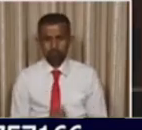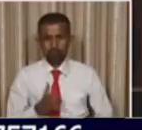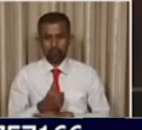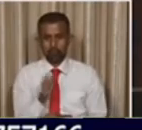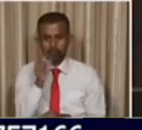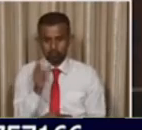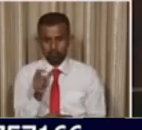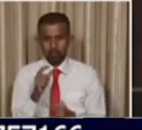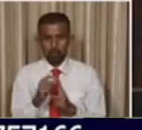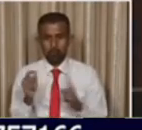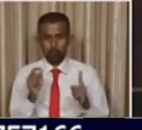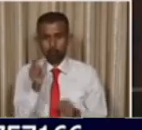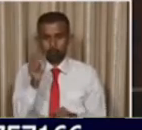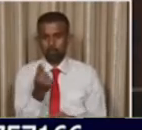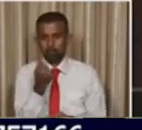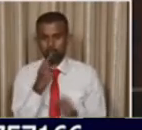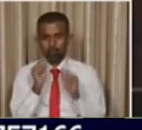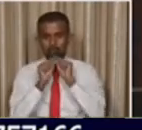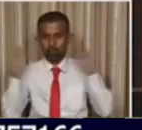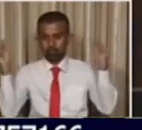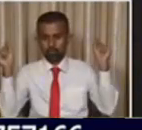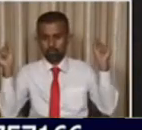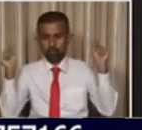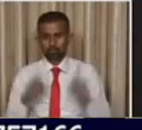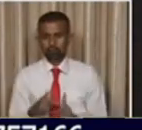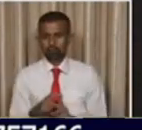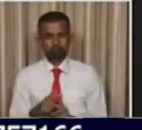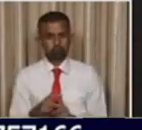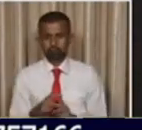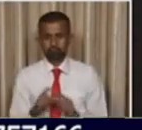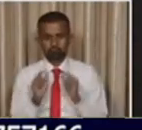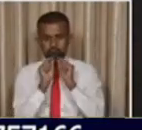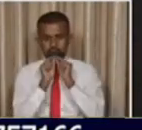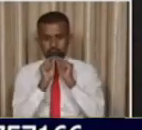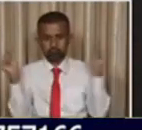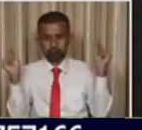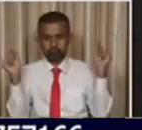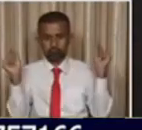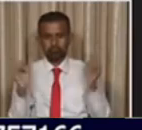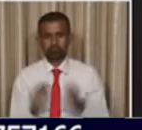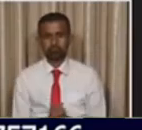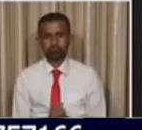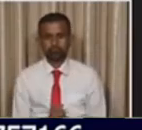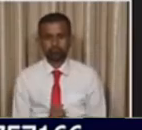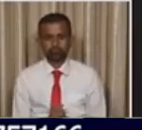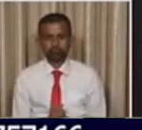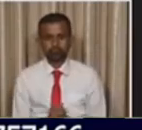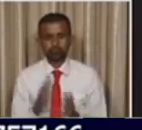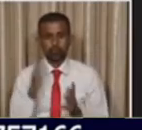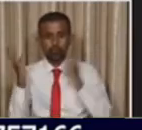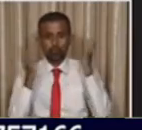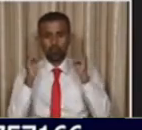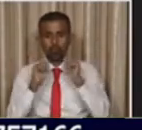பத்துமணி கரு மந்திரித்துமா கிறப்பு பிரகாஷ்ய ஹரி பரபத்தல பிரகாஷ்யா இக்கப்பத்தக்கிங் முழு